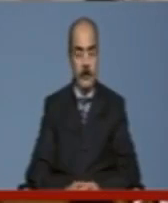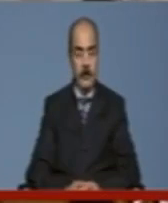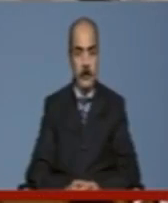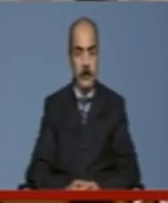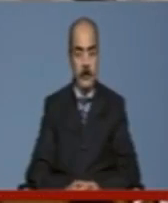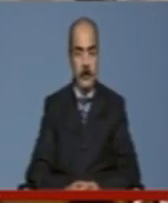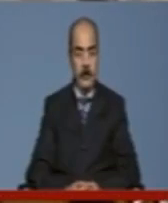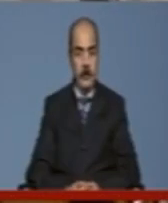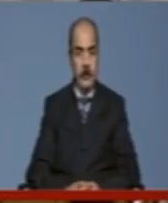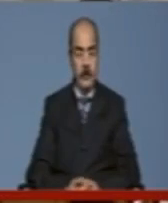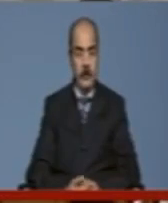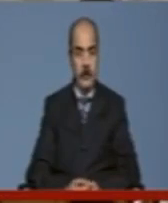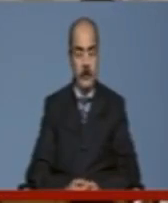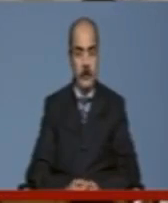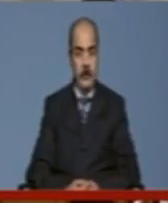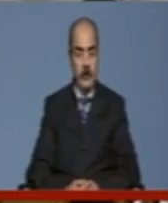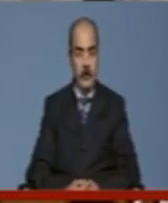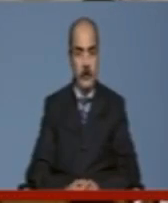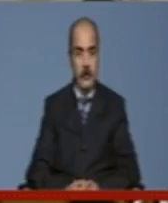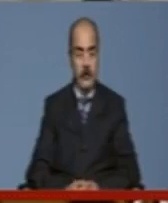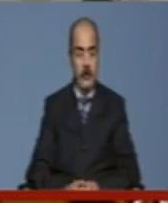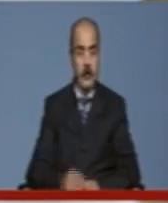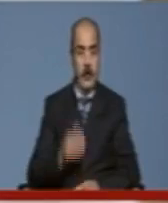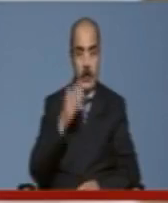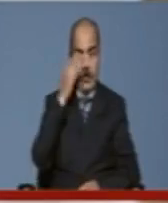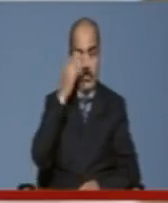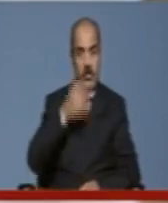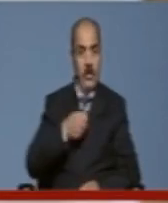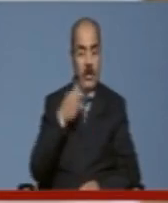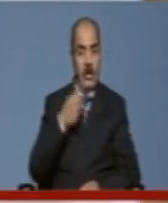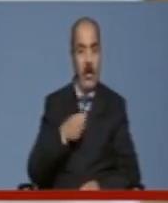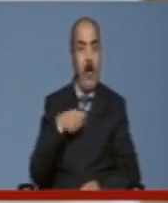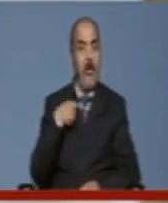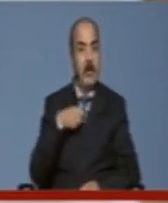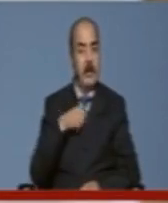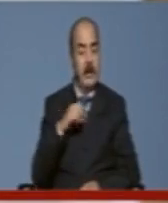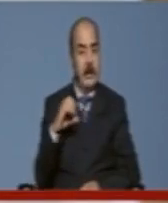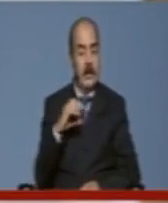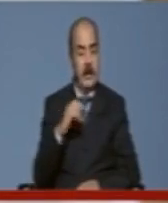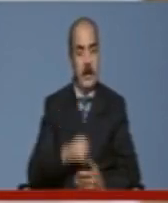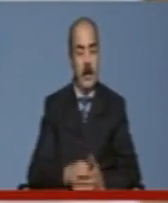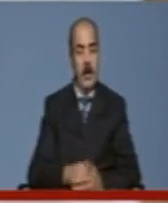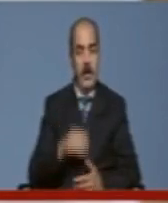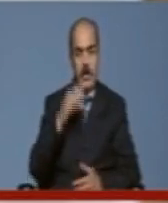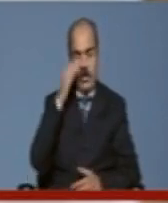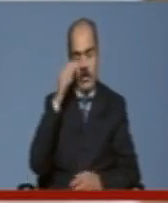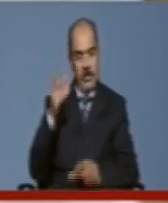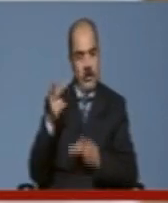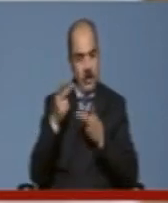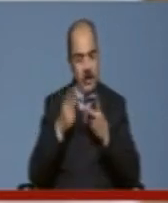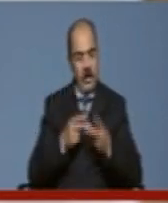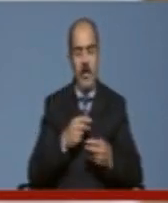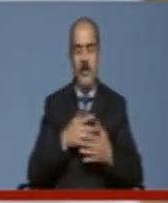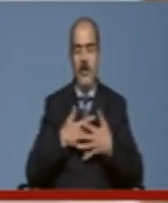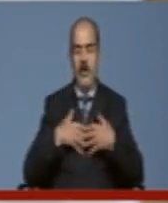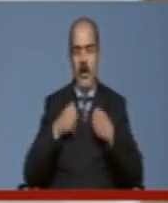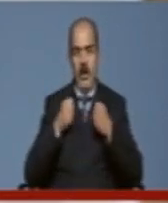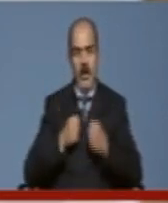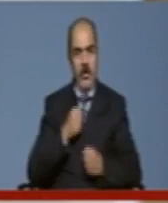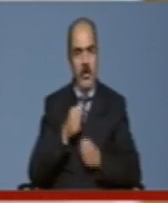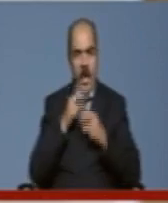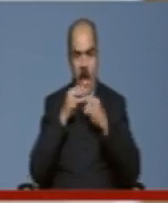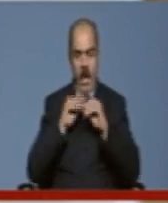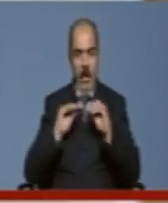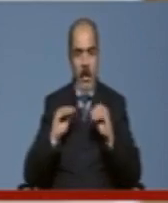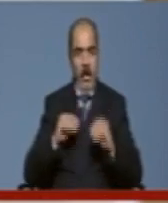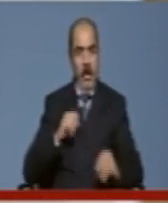Merci beaucoup, Monsieur le Président. شكرا جزيلا سيادة الرئيس، شكرا على استقبالكم، شكرا على هذه الكلمات. مرة